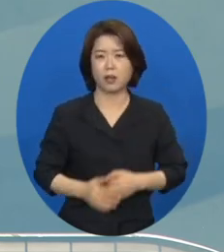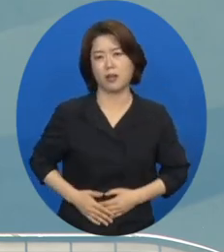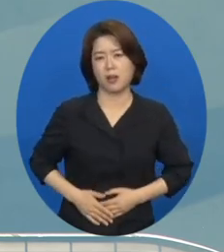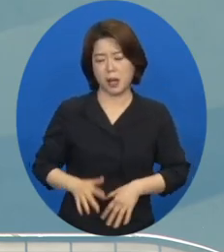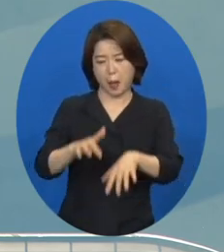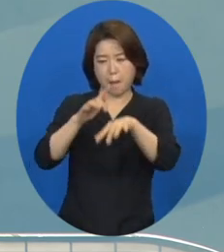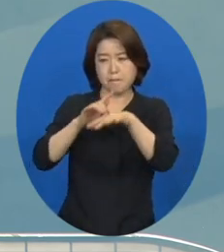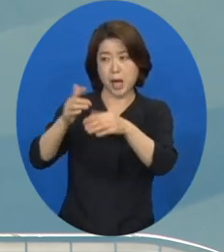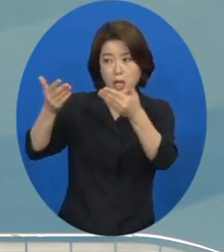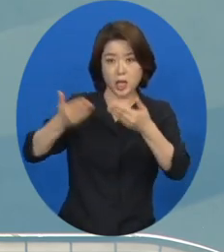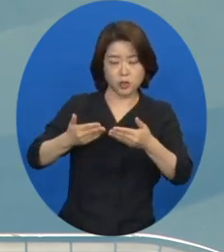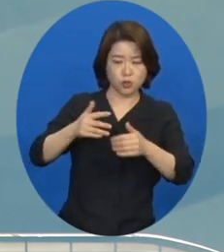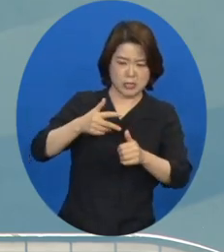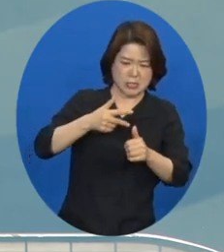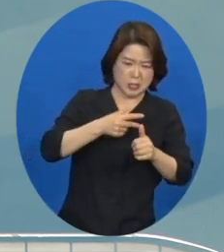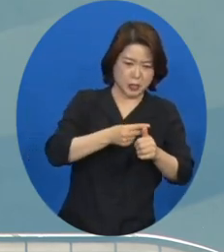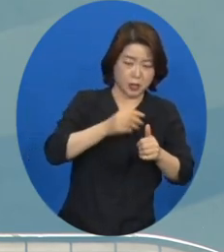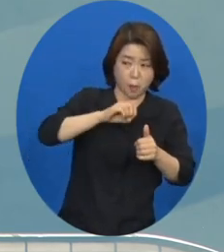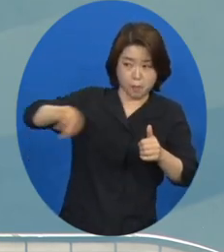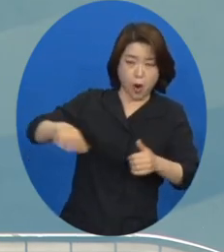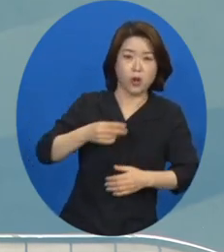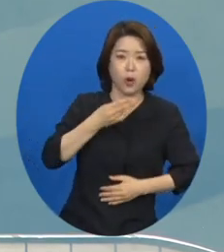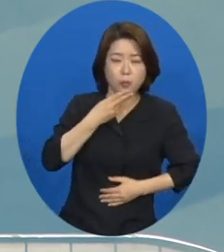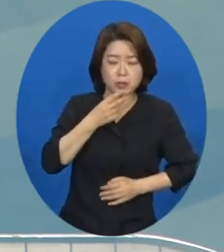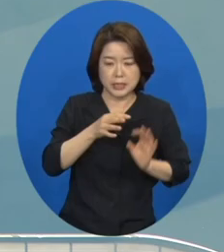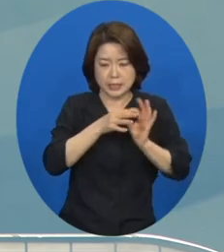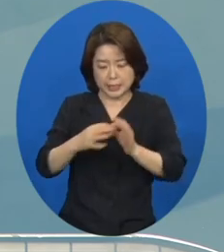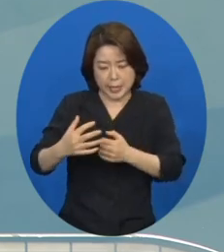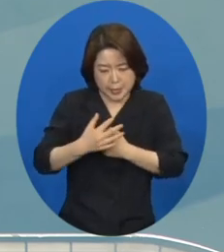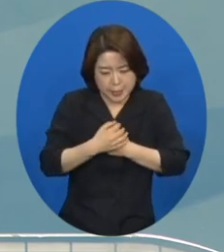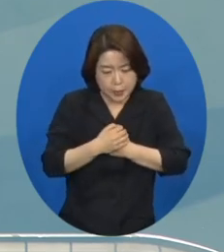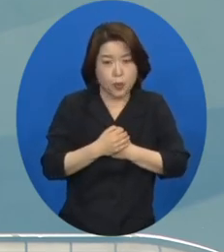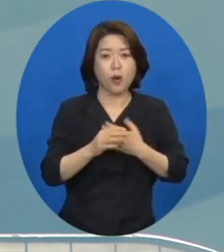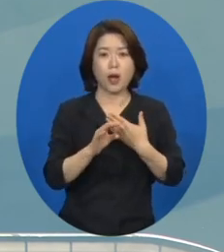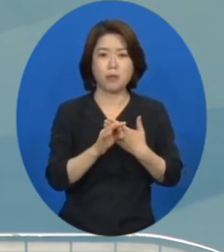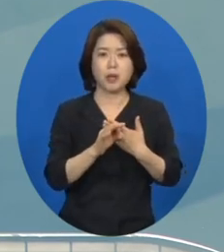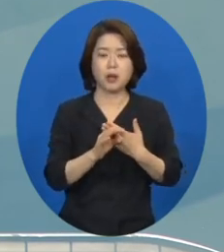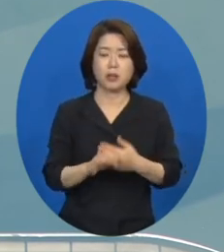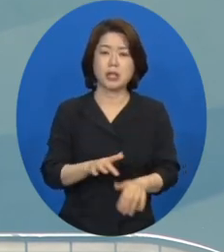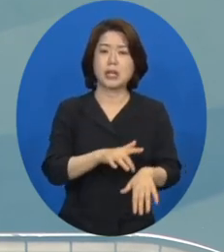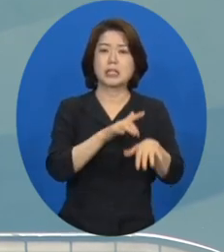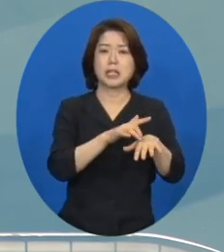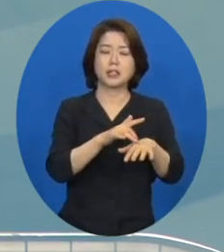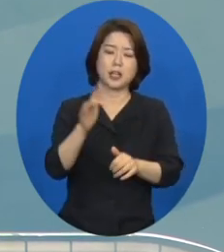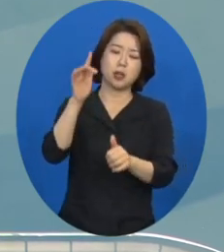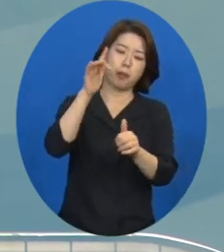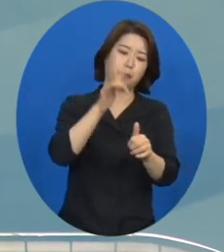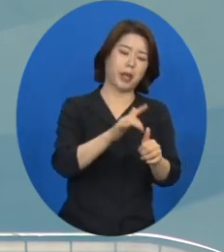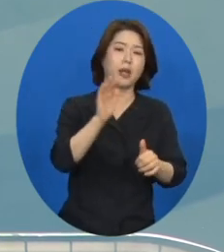주는 생각을 버리지 않고 계속 품으면 사탄이 그 속에 들어갑니다.